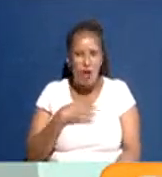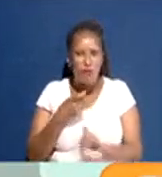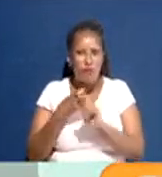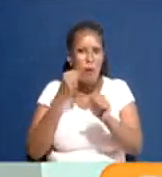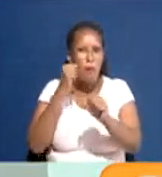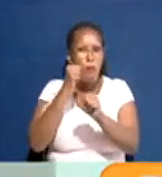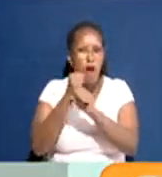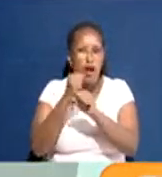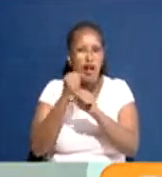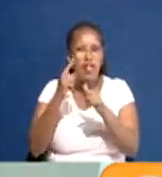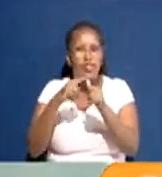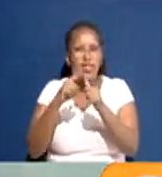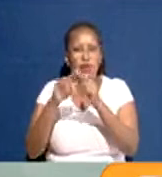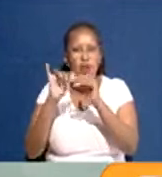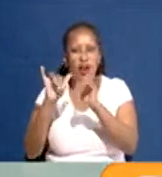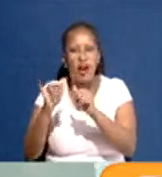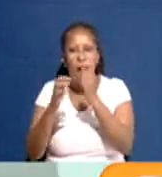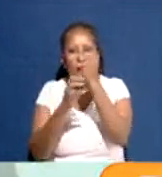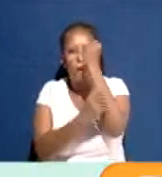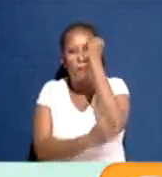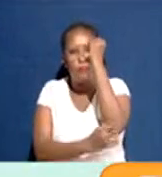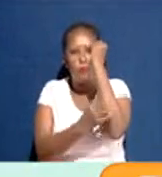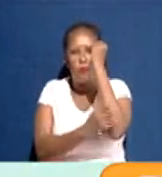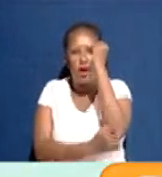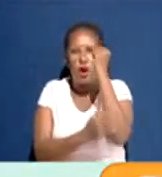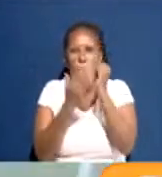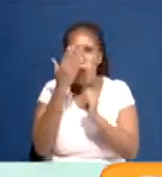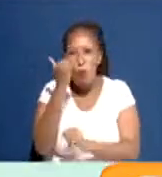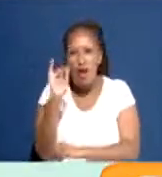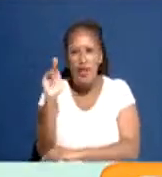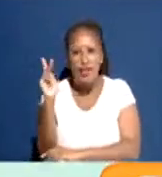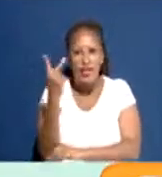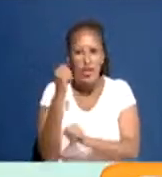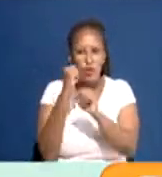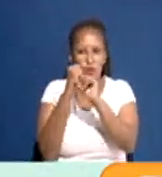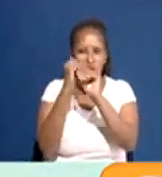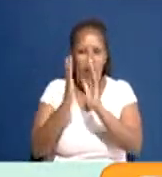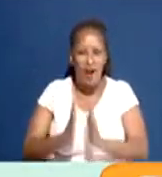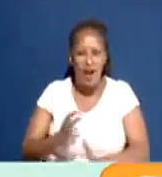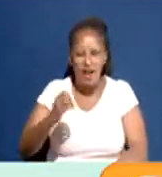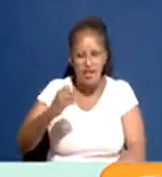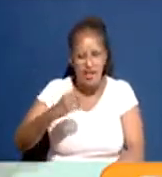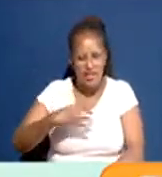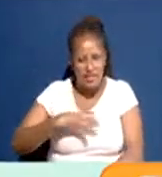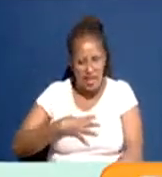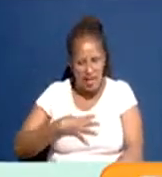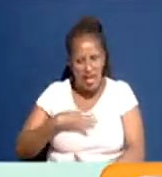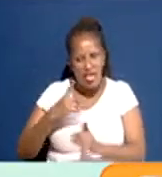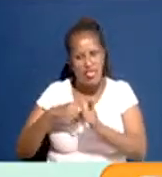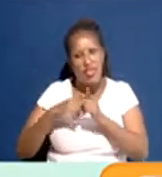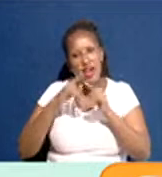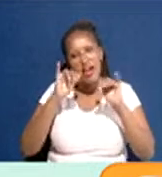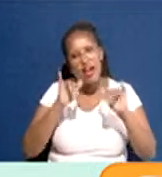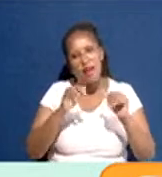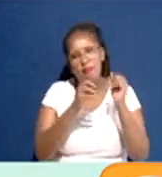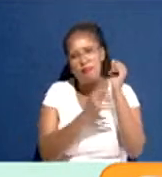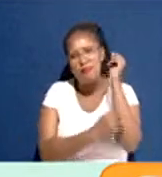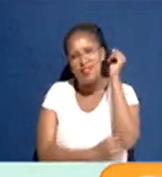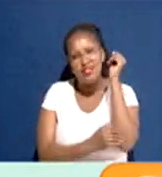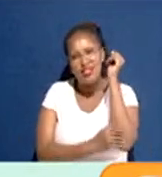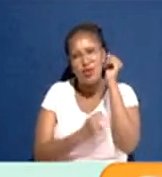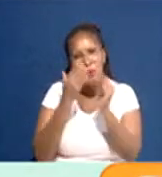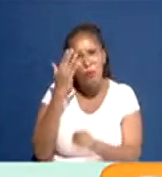kwa umaskini. Why should the Kenyan worker retire into poverty?